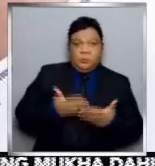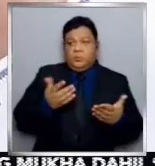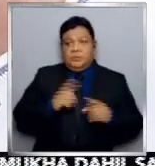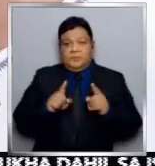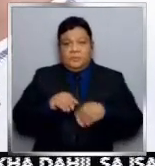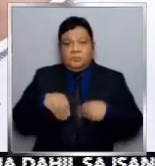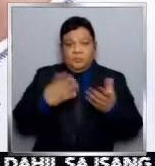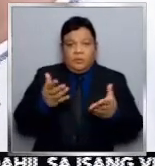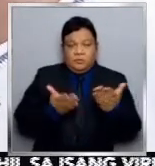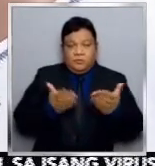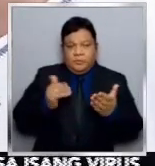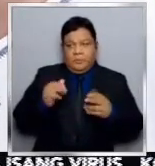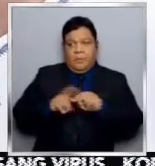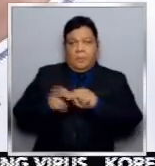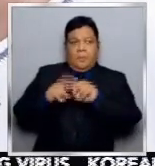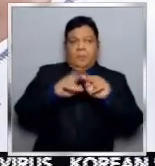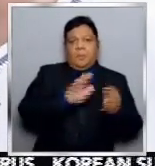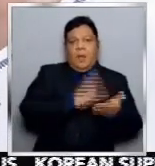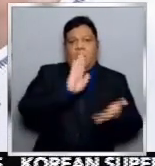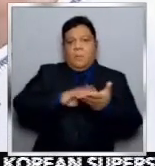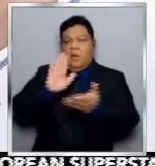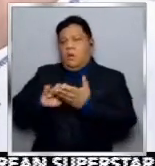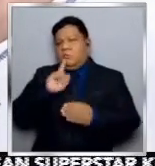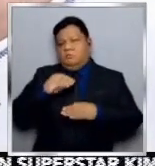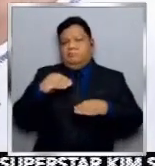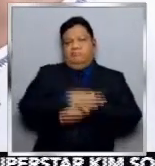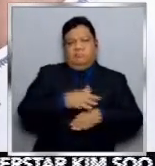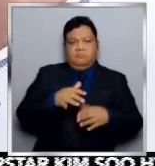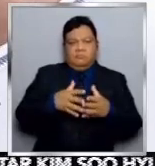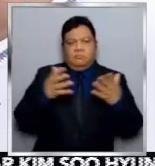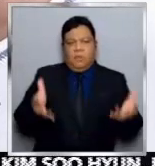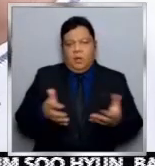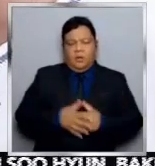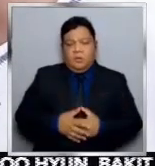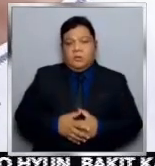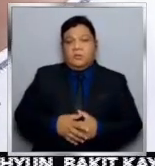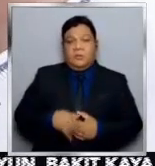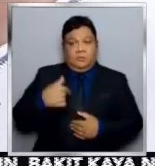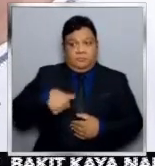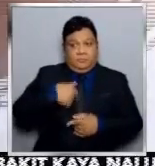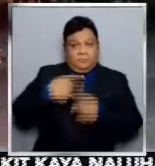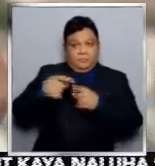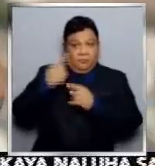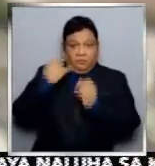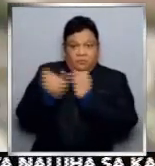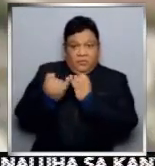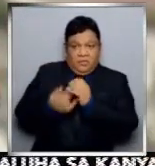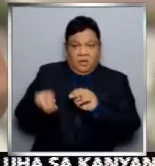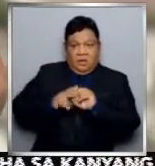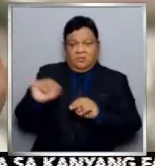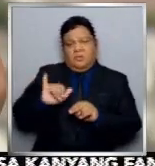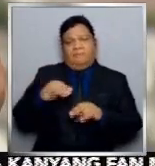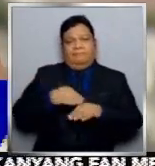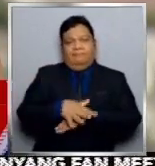high as well. So it will really affect if yung payment natin for the PhilHealth will increase as well. Ayon